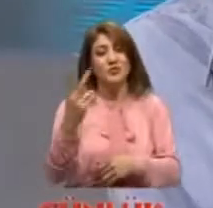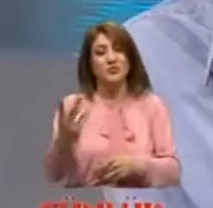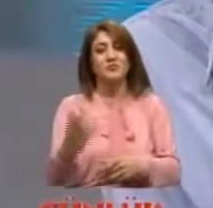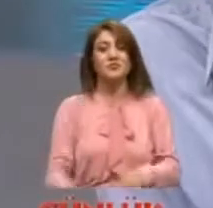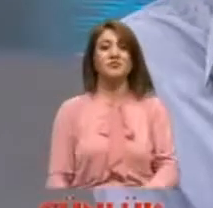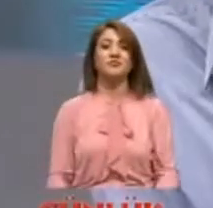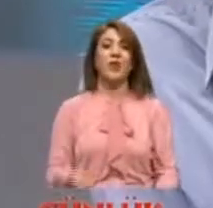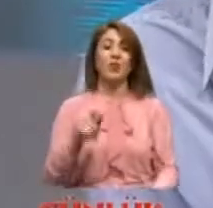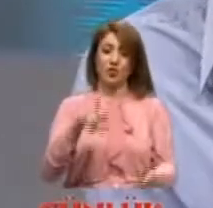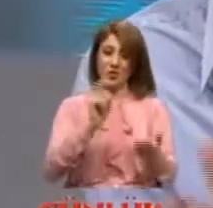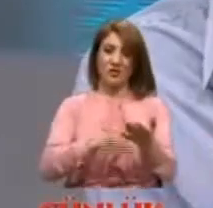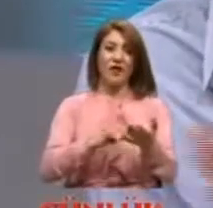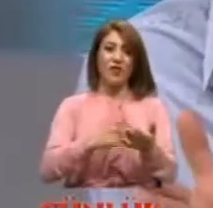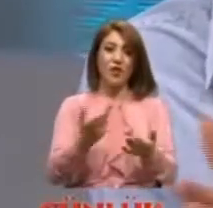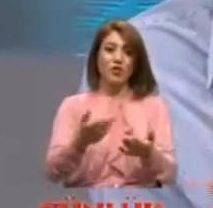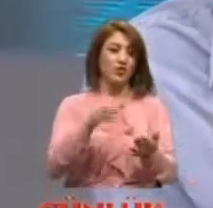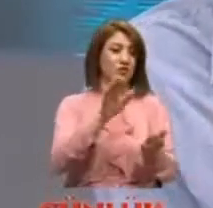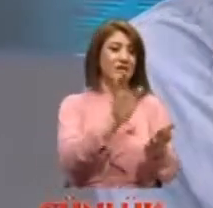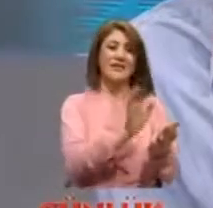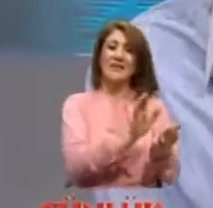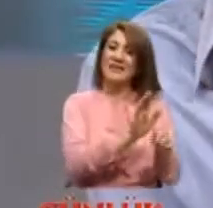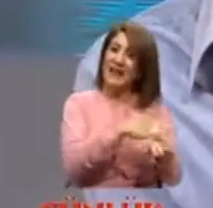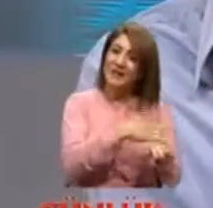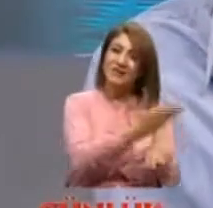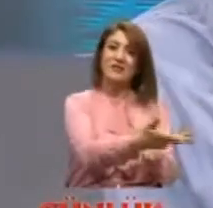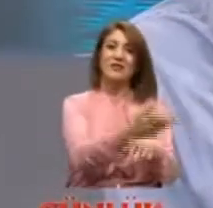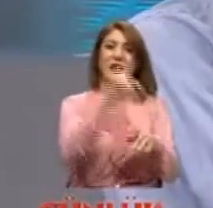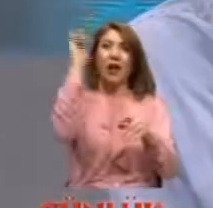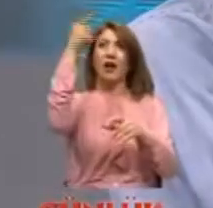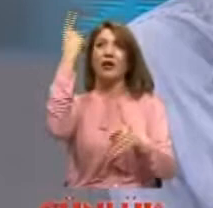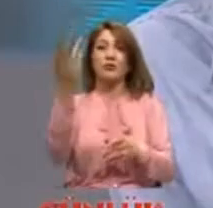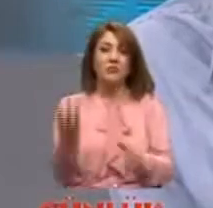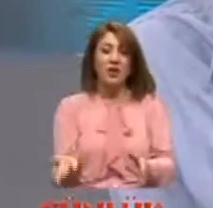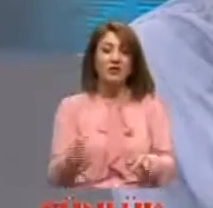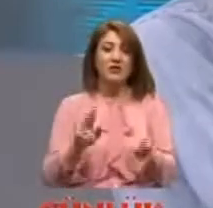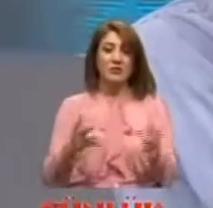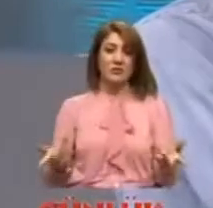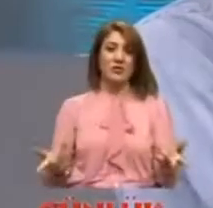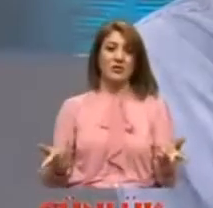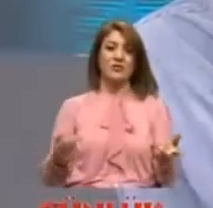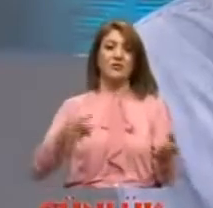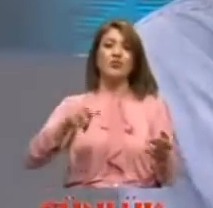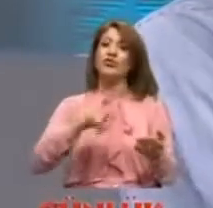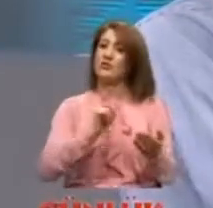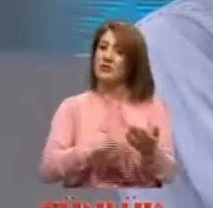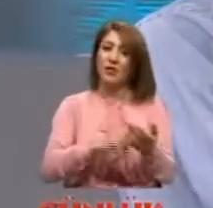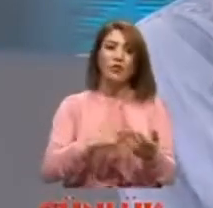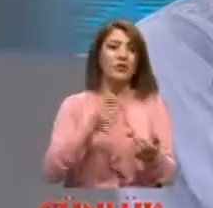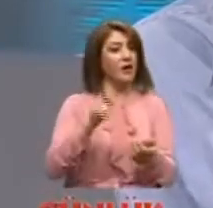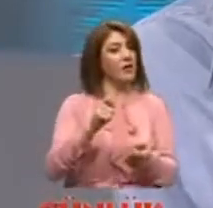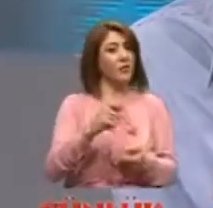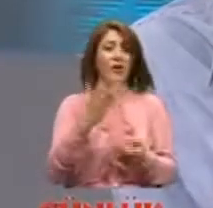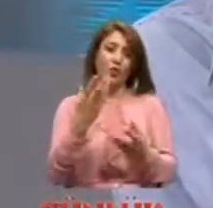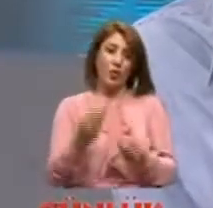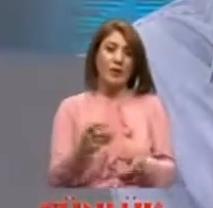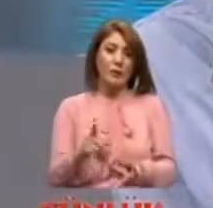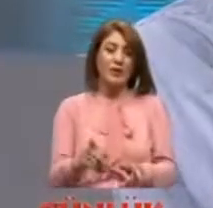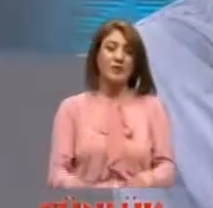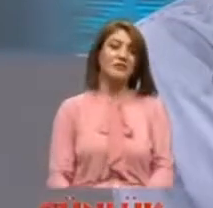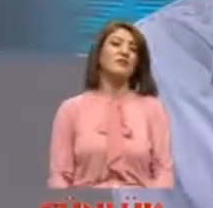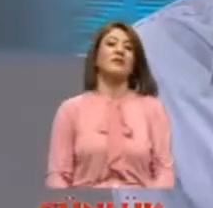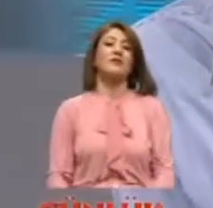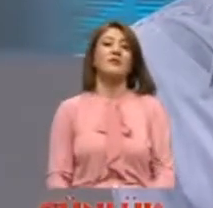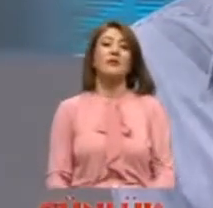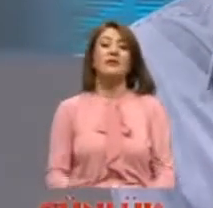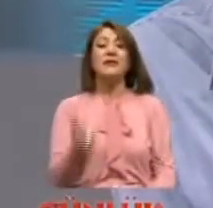Vallahi tavuklar da biliyorsun, işte kedi de belki ajandır biliyorsun, helikopter. Yani, helikopter falan değil mi? Tavuklar da yapanı vardır profesyonel. Ama hani